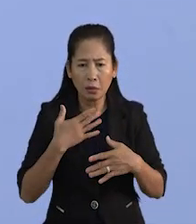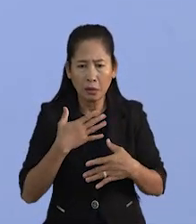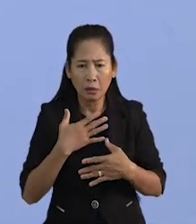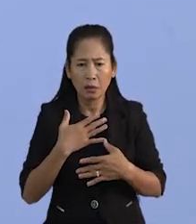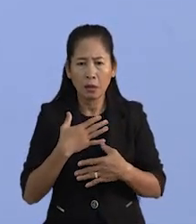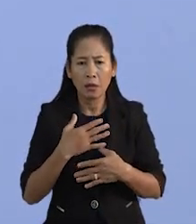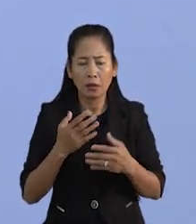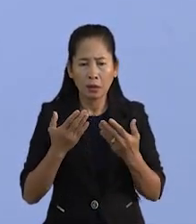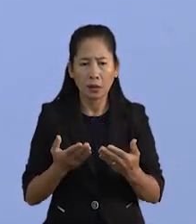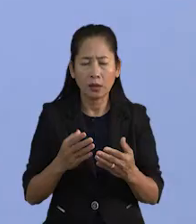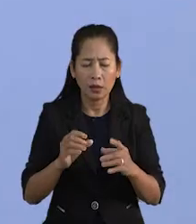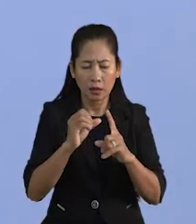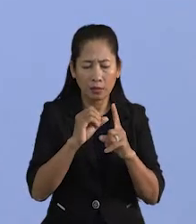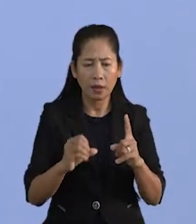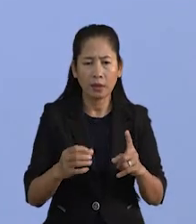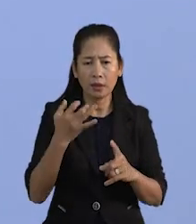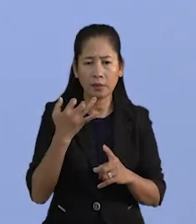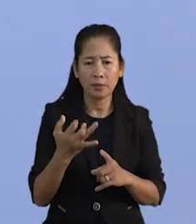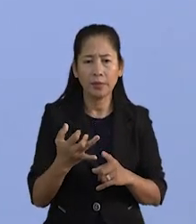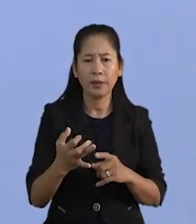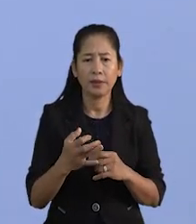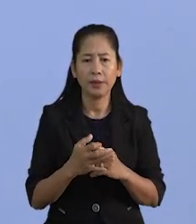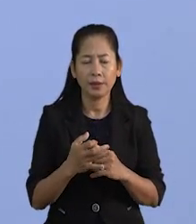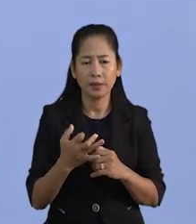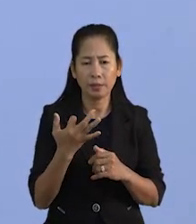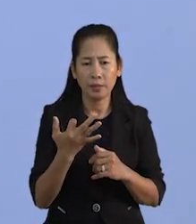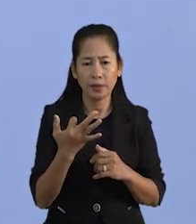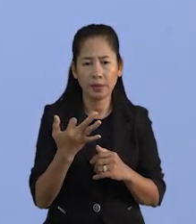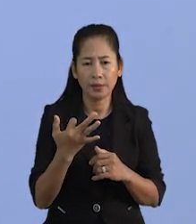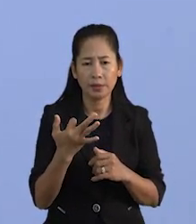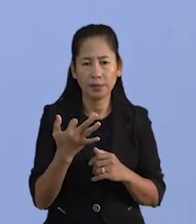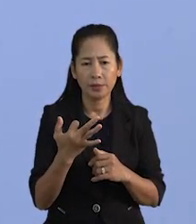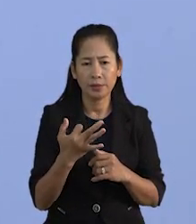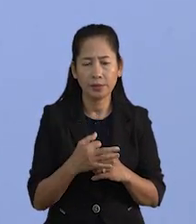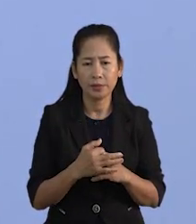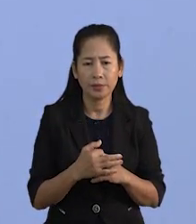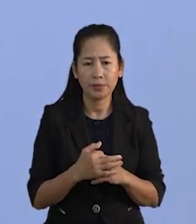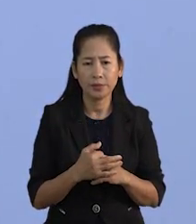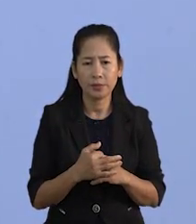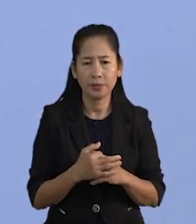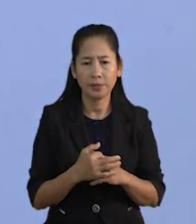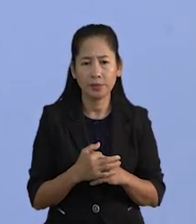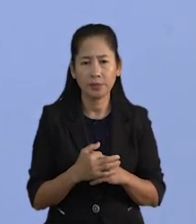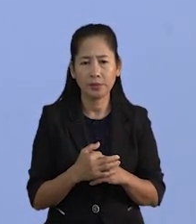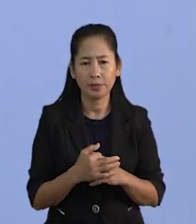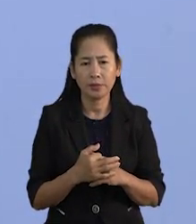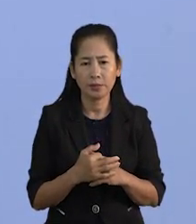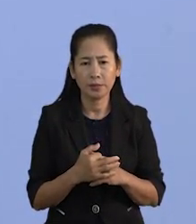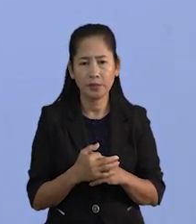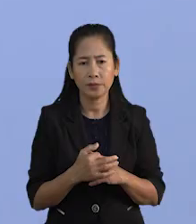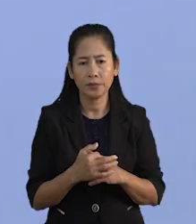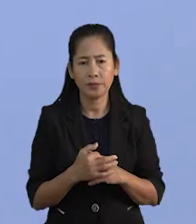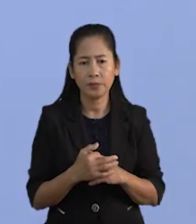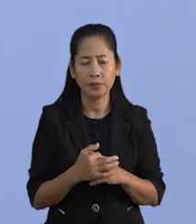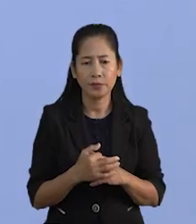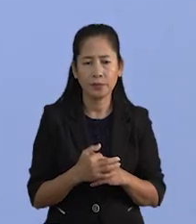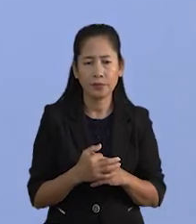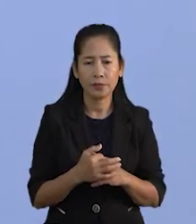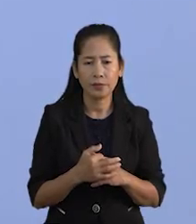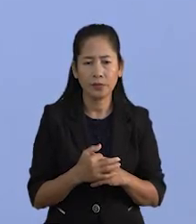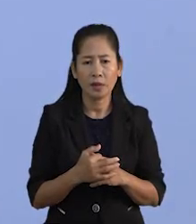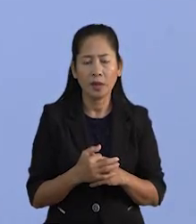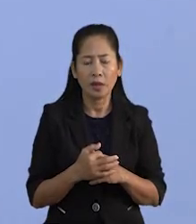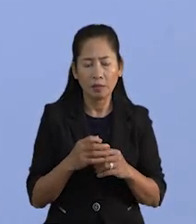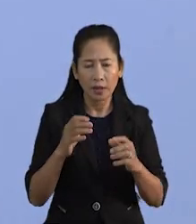ស់អញ្ចឹងនេះគឺជារបស់ទី5ទី8បាទលោកគ្រូដាក់លេខរៀងទី8នៅរបស់មួយនេះបាទ